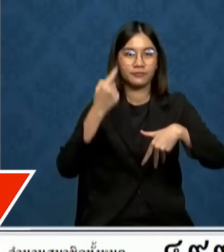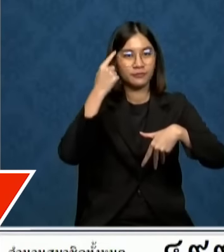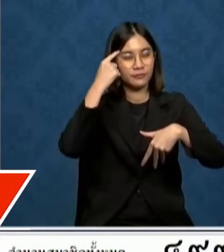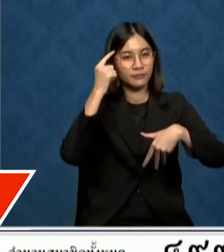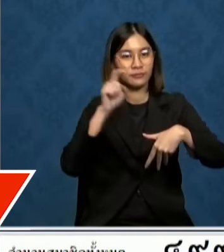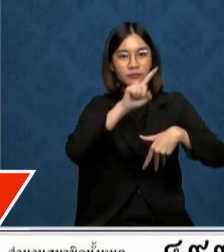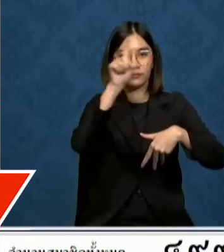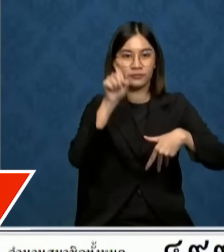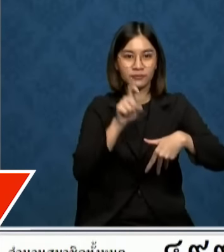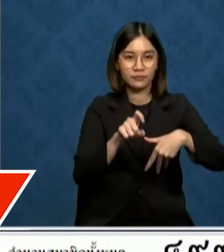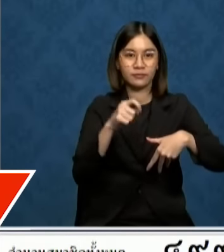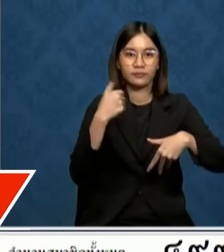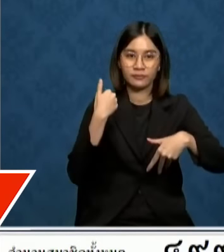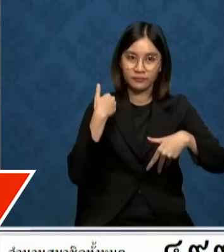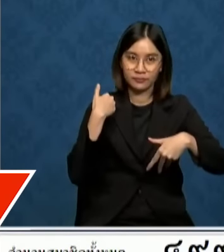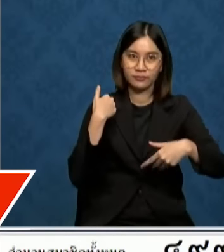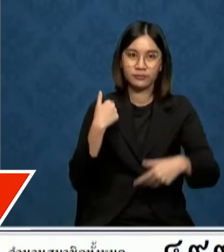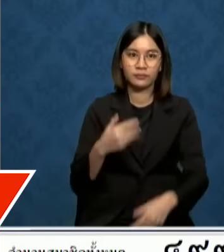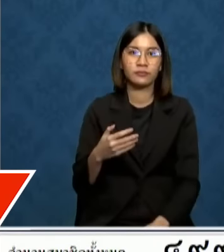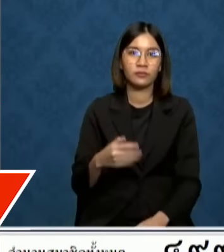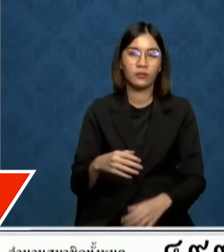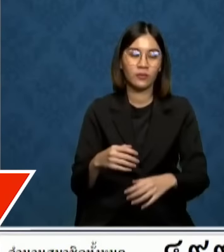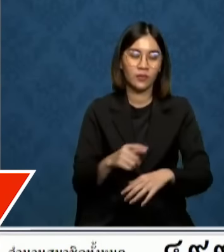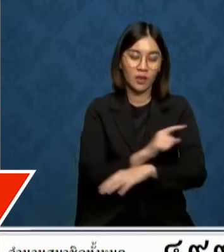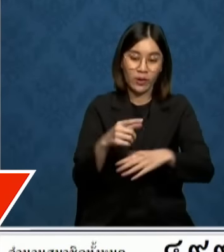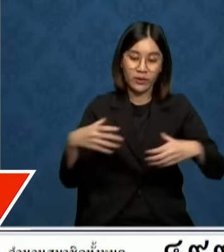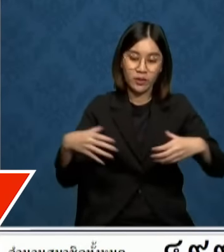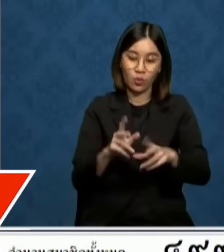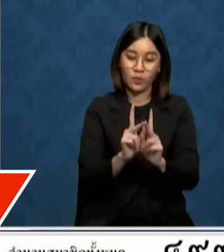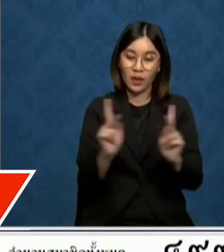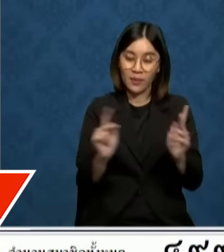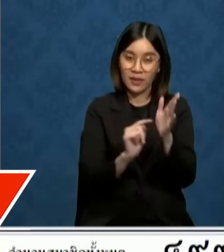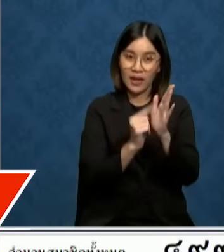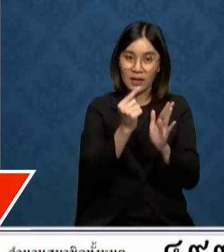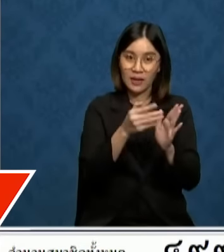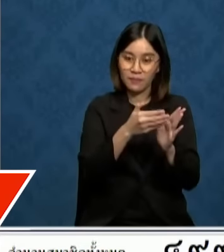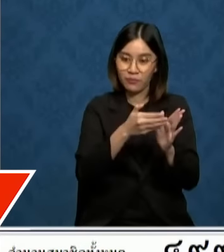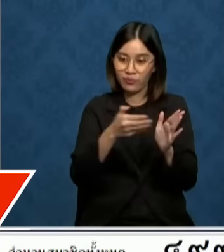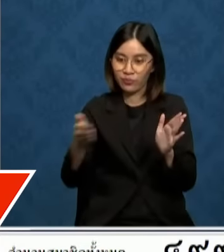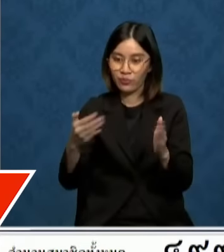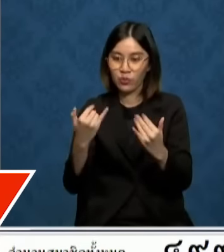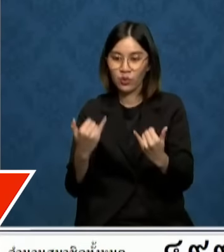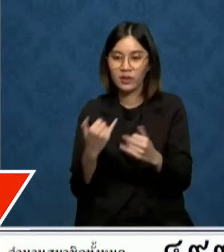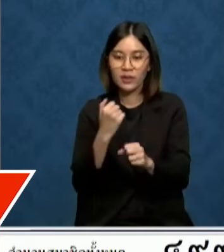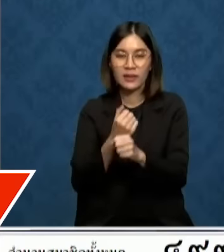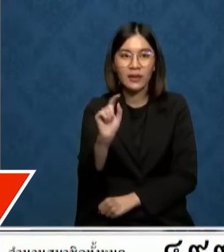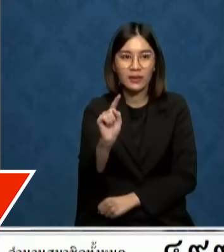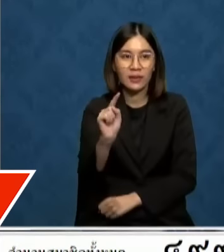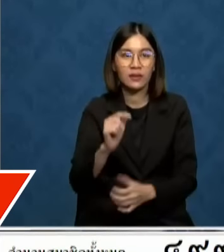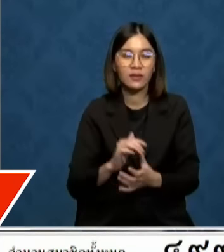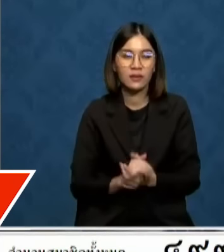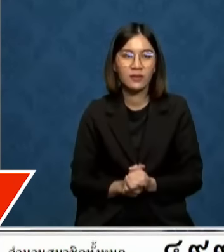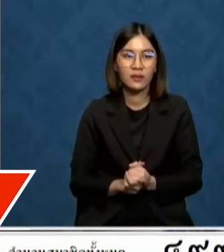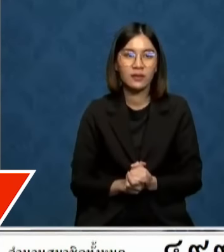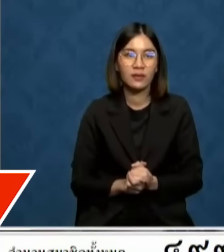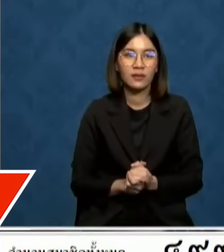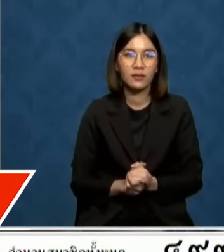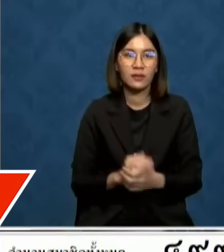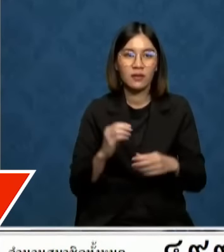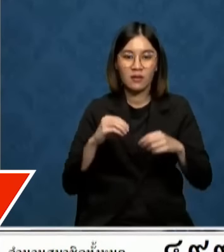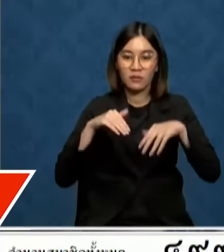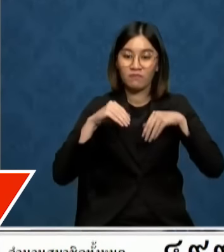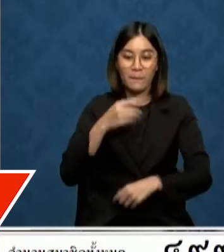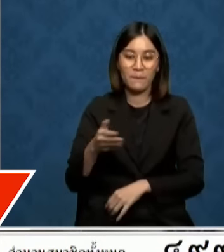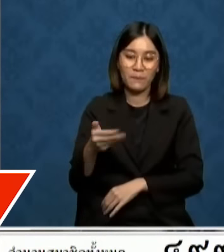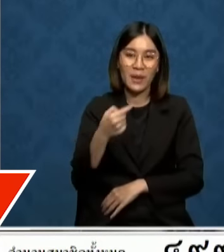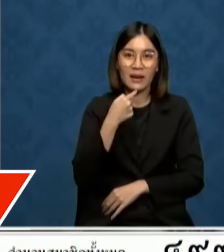ตั้งคำถามว่าจากวันที่แต่งตั้งคณะกรรมการจนถึงปัจจุบันนี้ท่านทำอะไรไปแล้วบ้างคะสถานการณ์การแพร่ระบาด